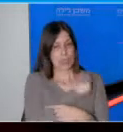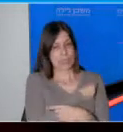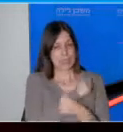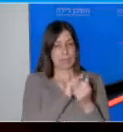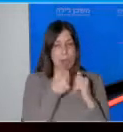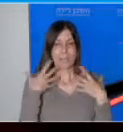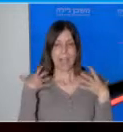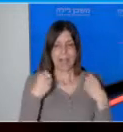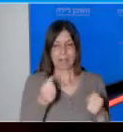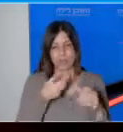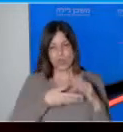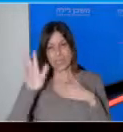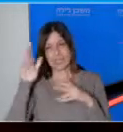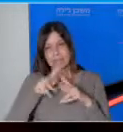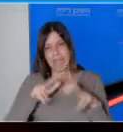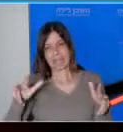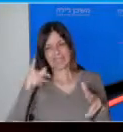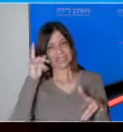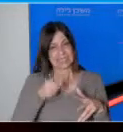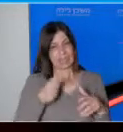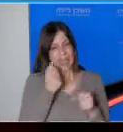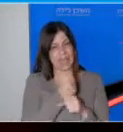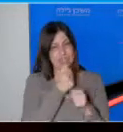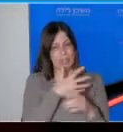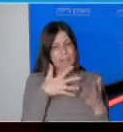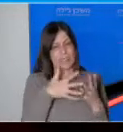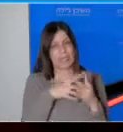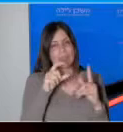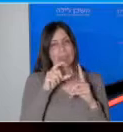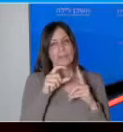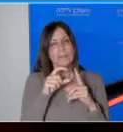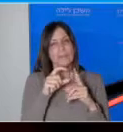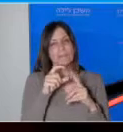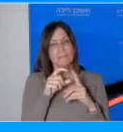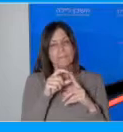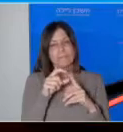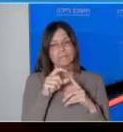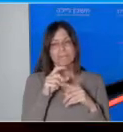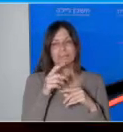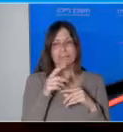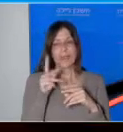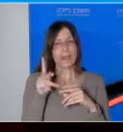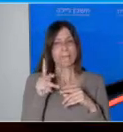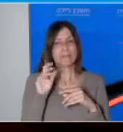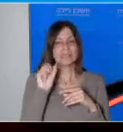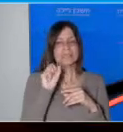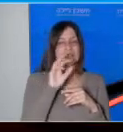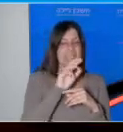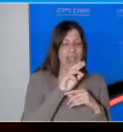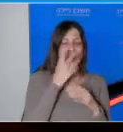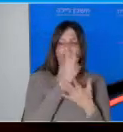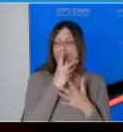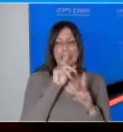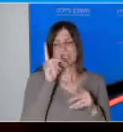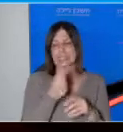או מחלימים כשהם יוצאים מהארץ צריכים לעשות בדיקת PCR, הם לא יצטרכו לעשות את זה, זה יבוטל, זו כבר הקלה למי